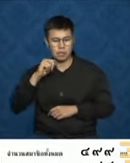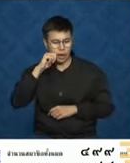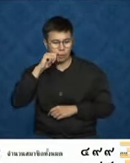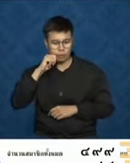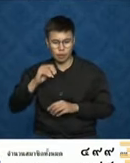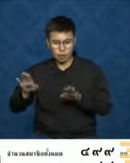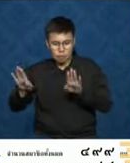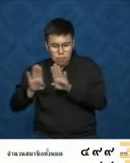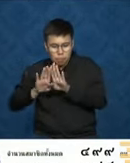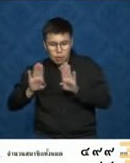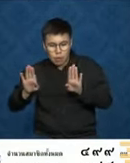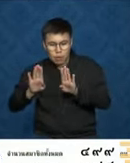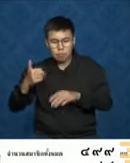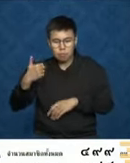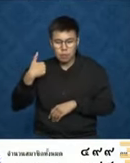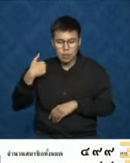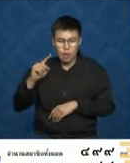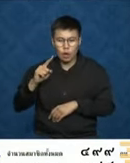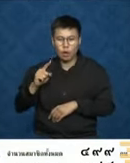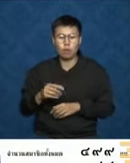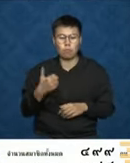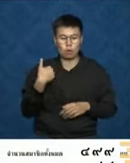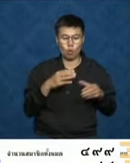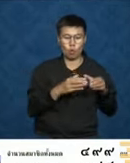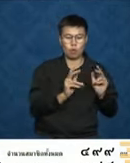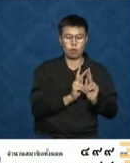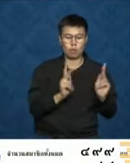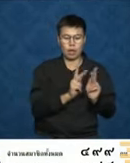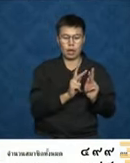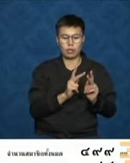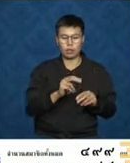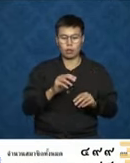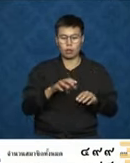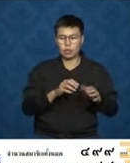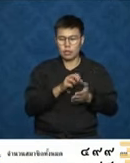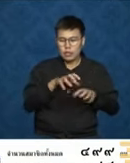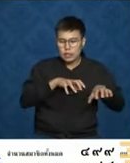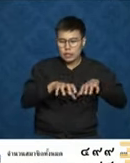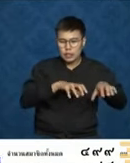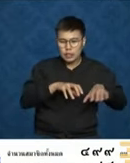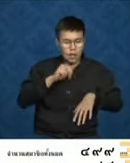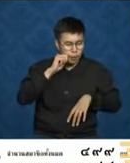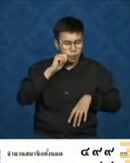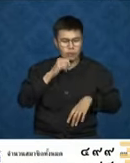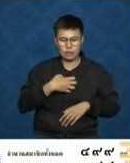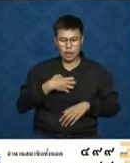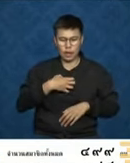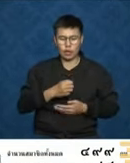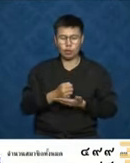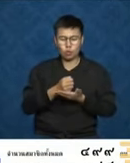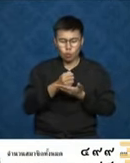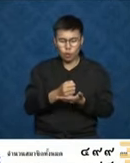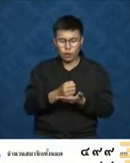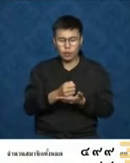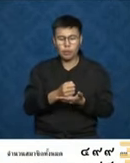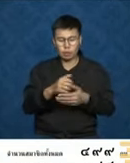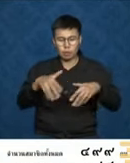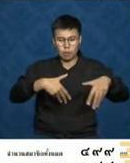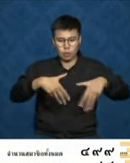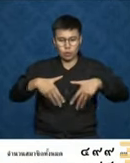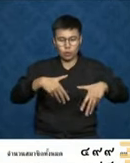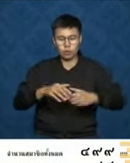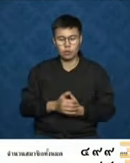จะเพิ่มปริมาณน้ำเนี่ยมันขึ้นอยู่กับคณะกรรมการจัดการน้ำผมก็อยากให้สภาแห่งนี้ช่วยหาวิธีการช่วยเหลือครับอีกเรื่อง